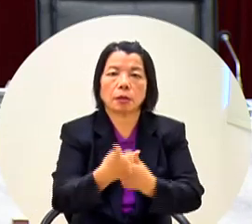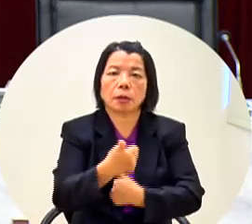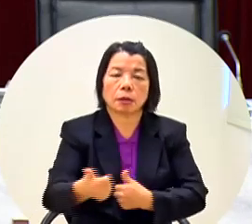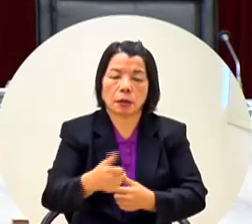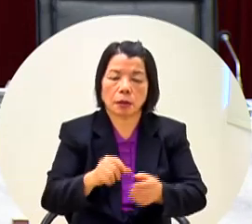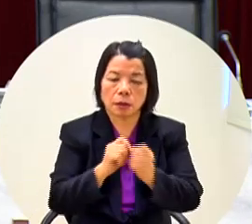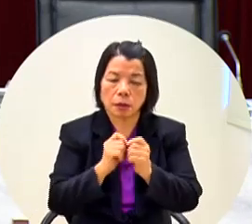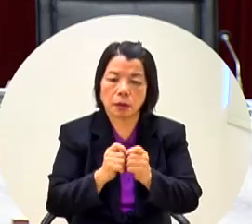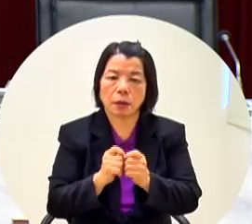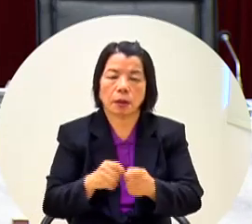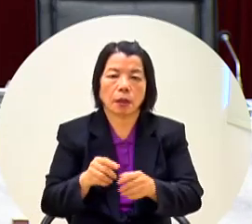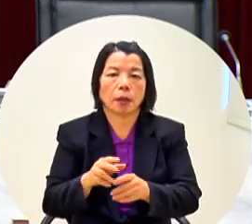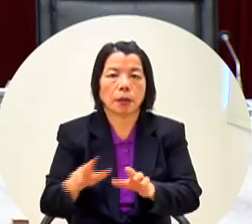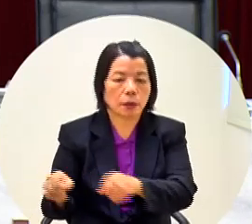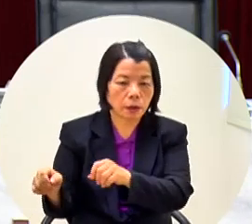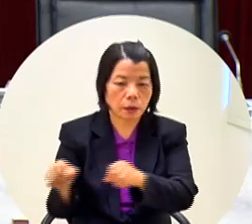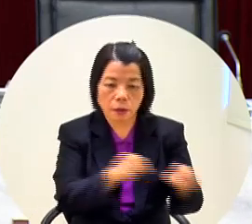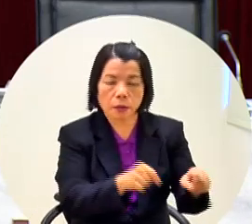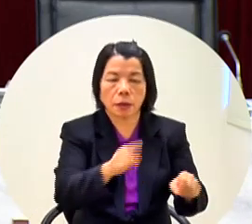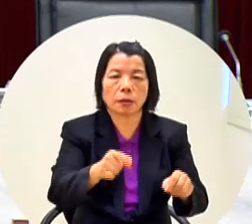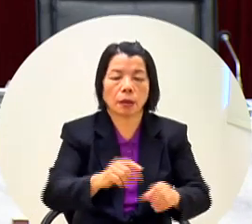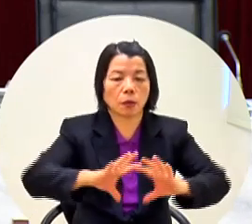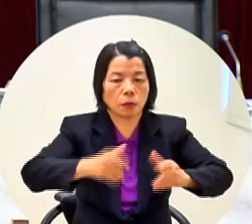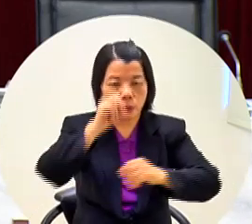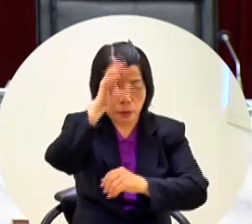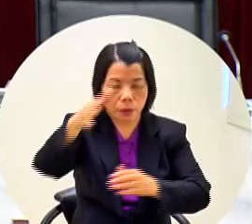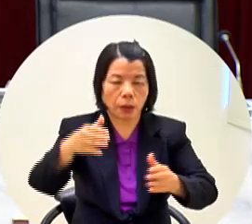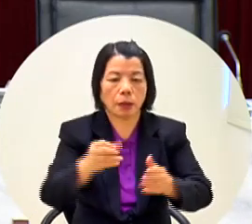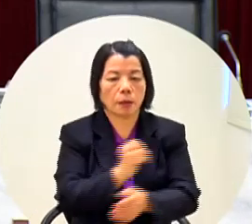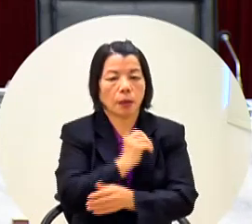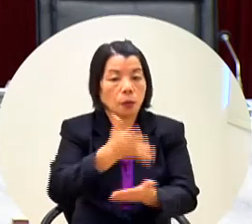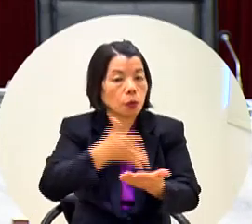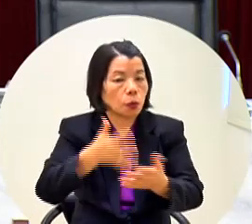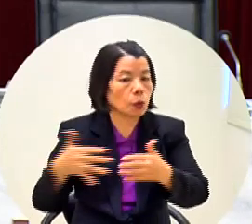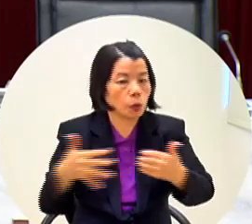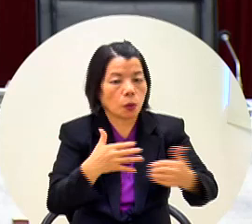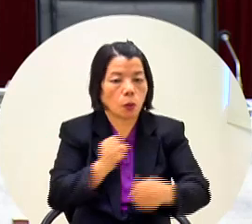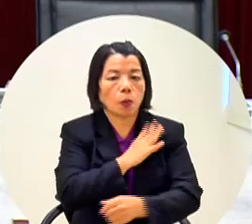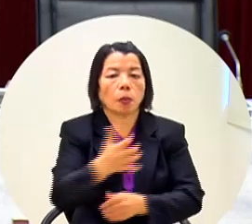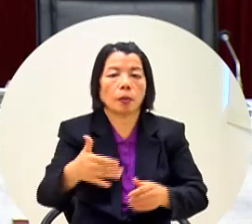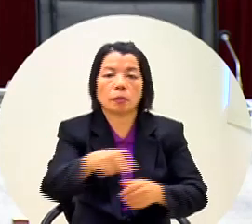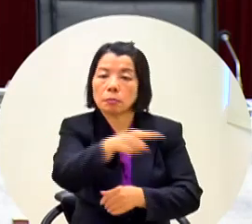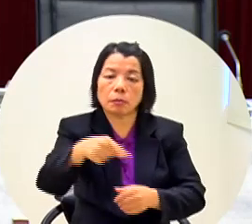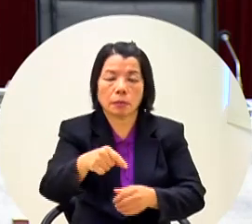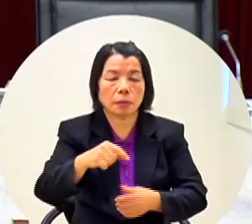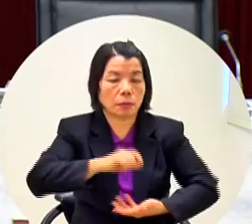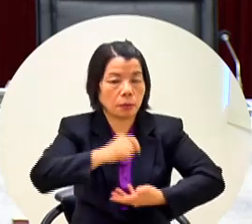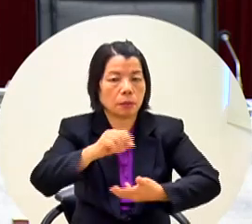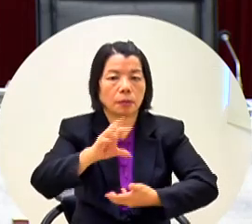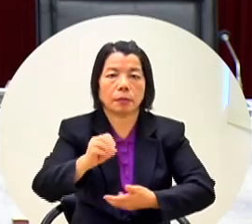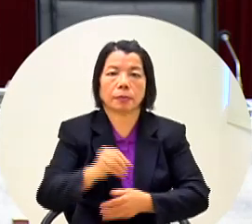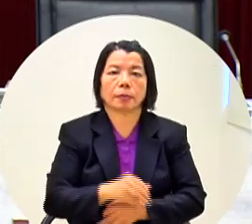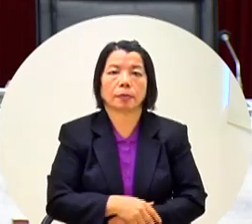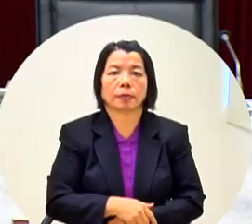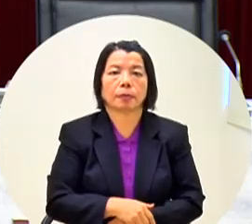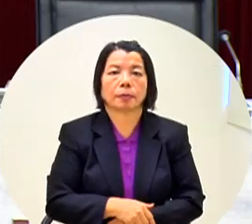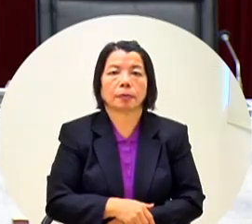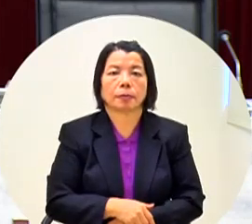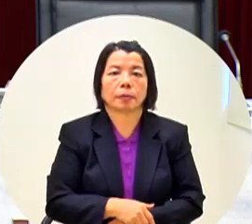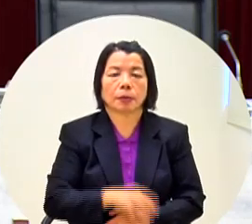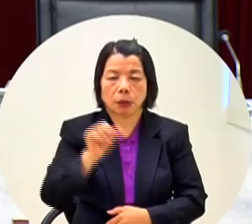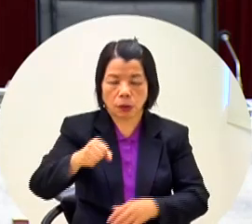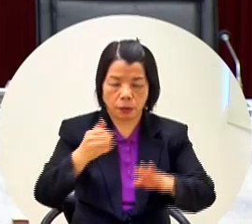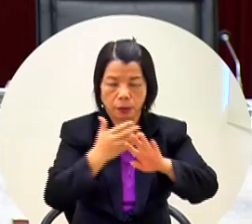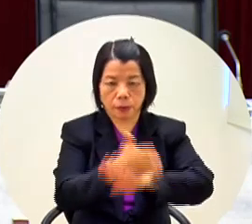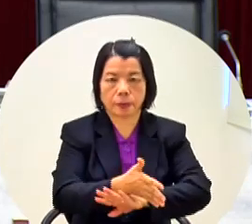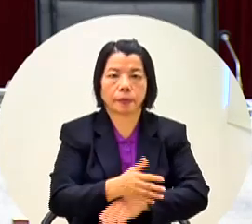长到国民党团发言完毕再行散会。各位同仁有没有其他意见？ 没有。 好，那我们就